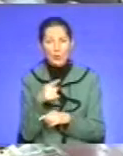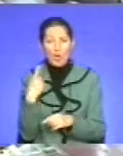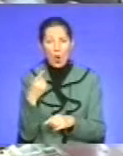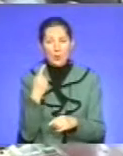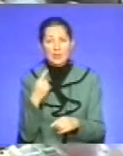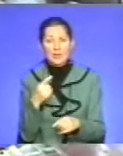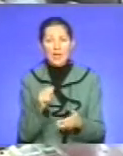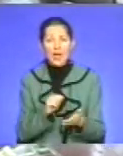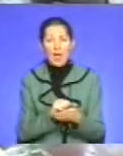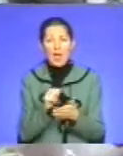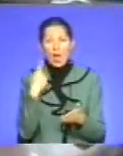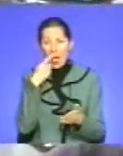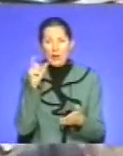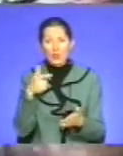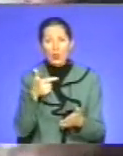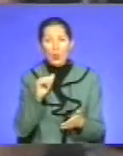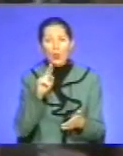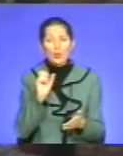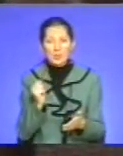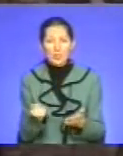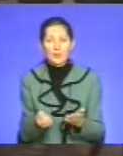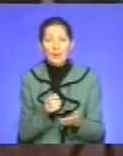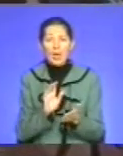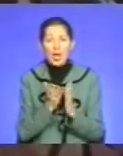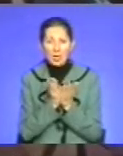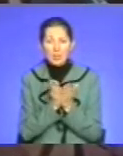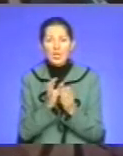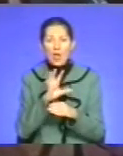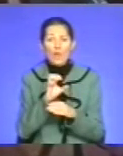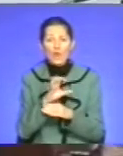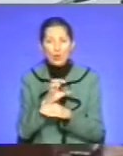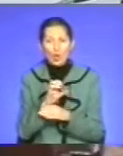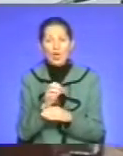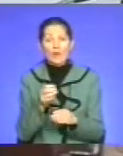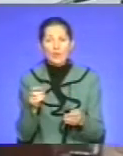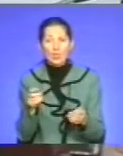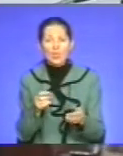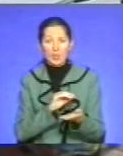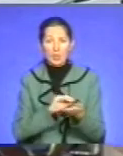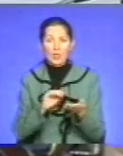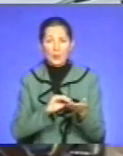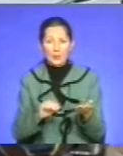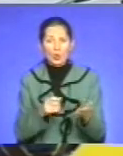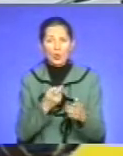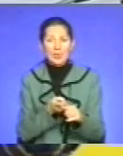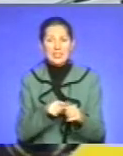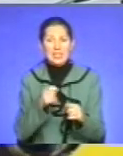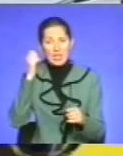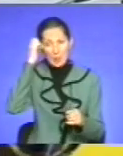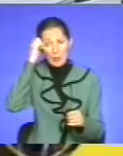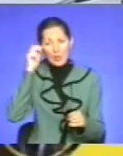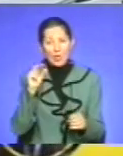Гуцала. У зібранні спогади, фотографії, дослідження щодо цієї пам'ятної дати. Тільки ті, хто